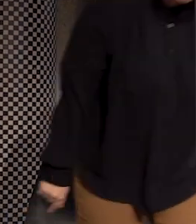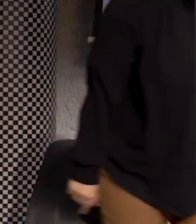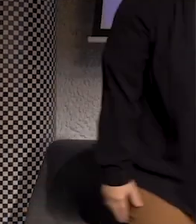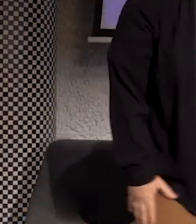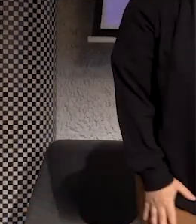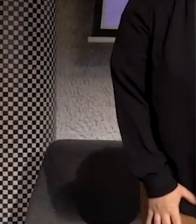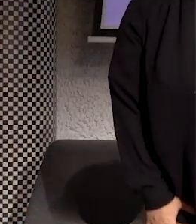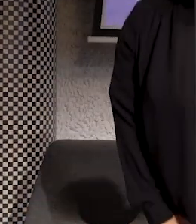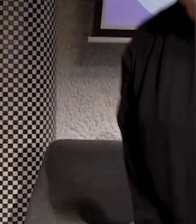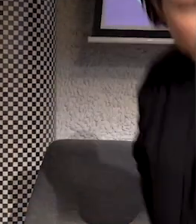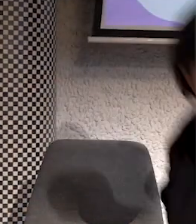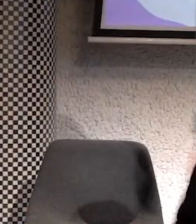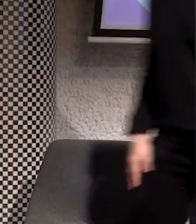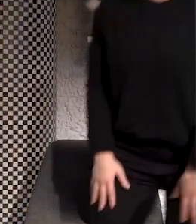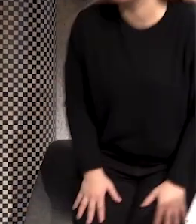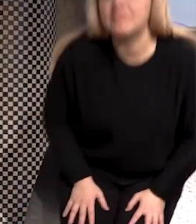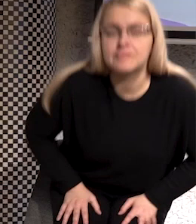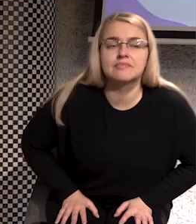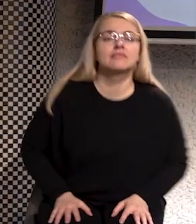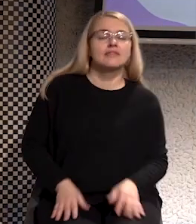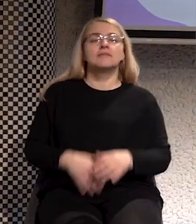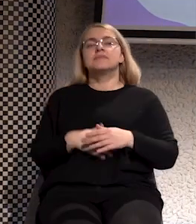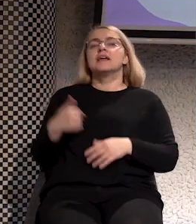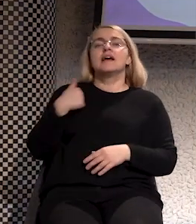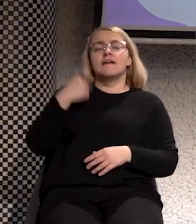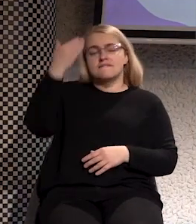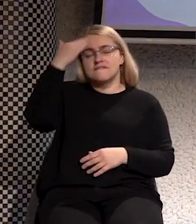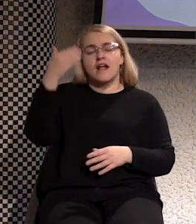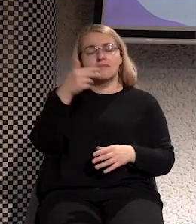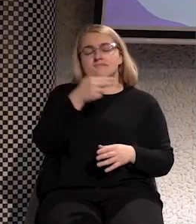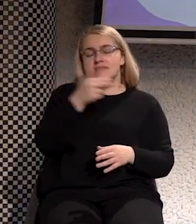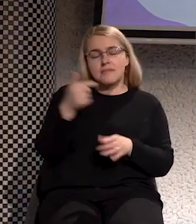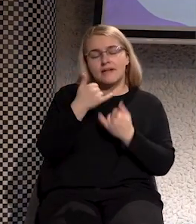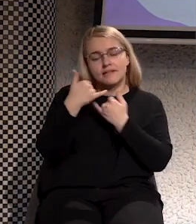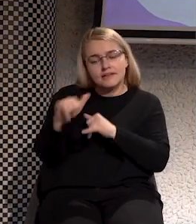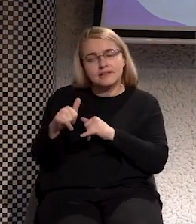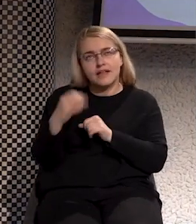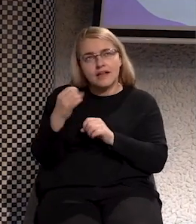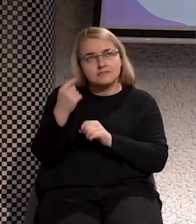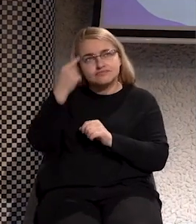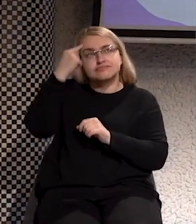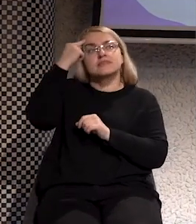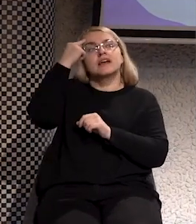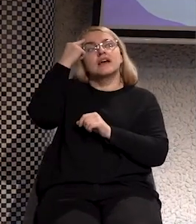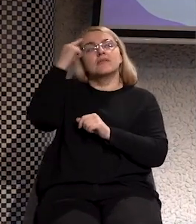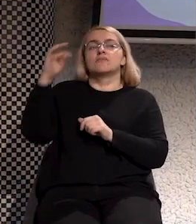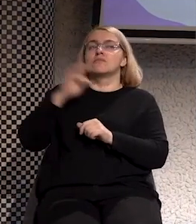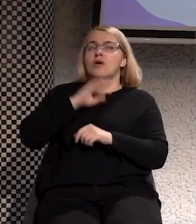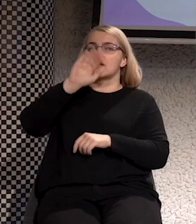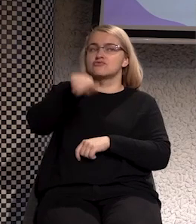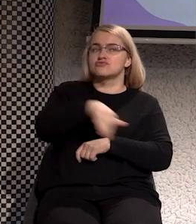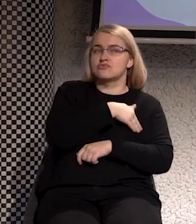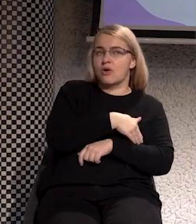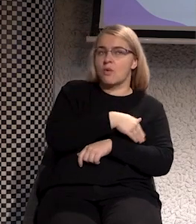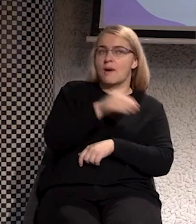wiem, że nie mieliśmy o tym, ale jakoś tak od razu mi uciekły moje refleksje do szkoły trenerów Sztama. Tak akurat spojrzałem w lewo do moich kolegów